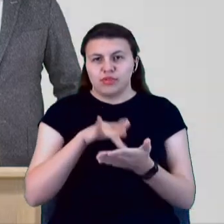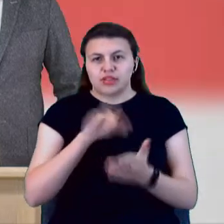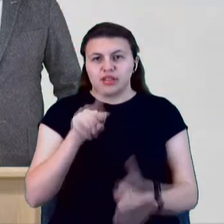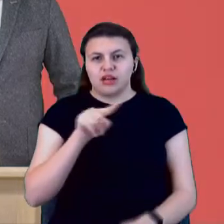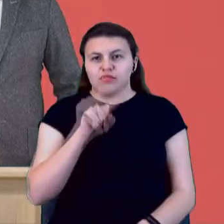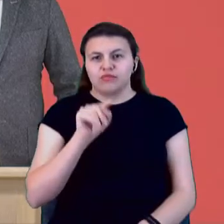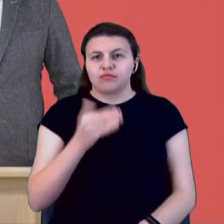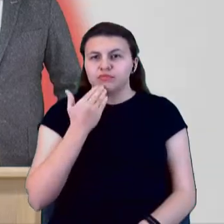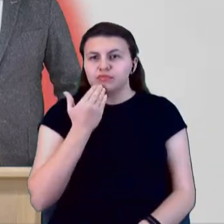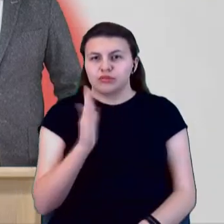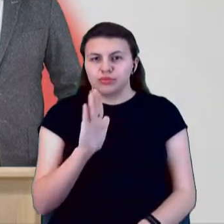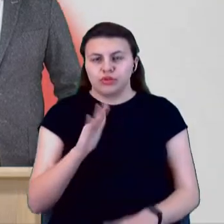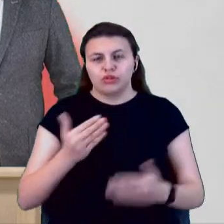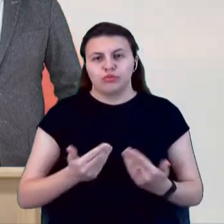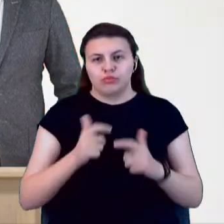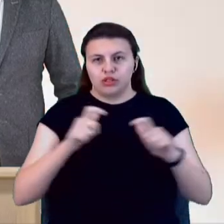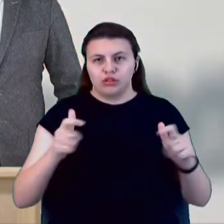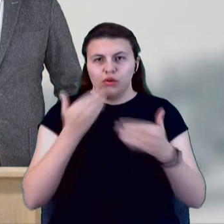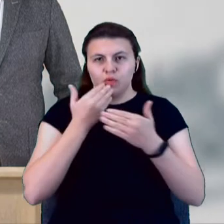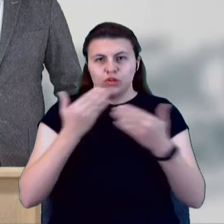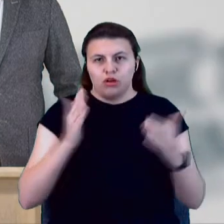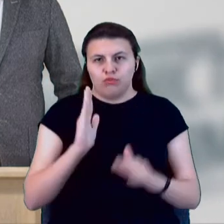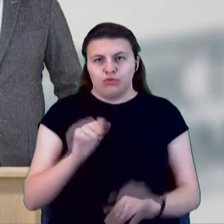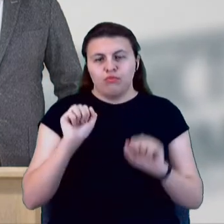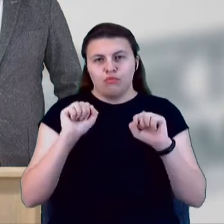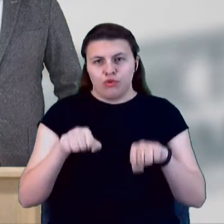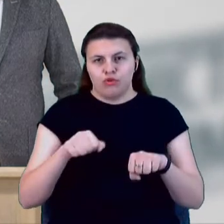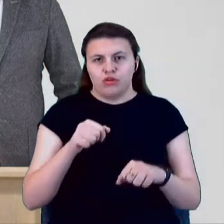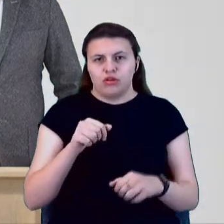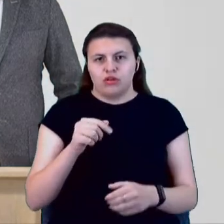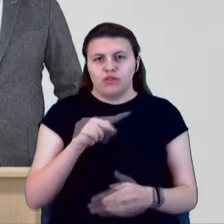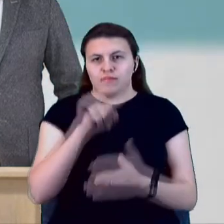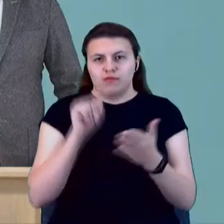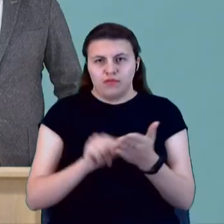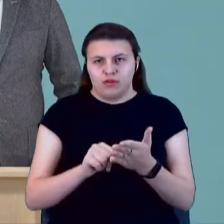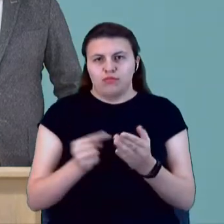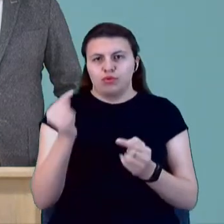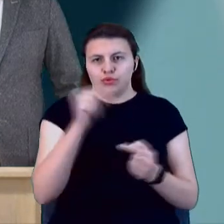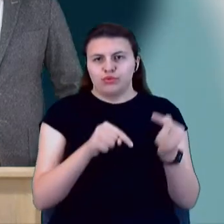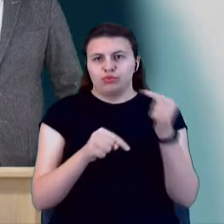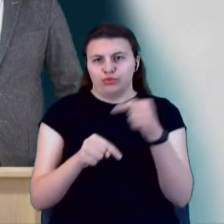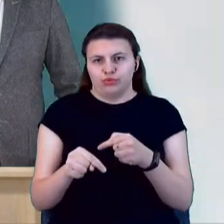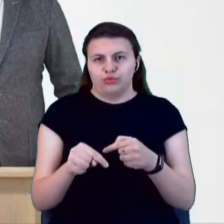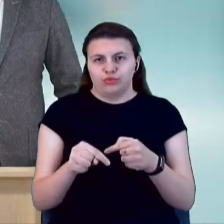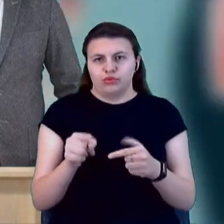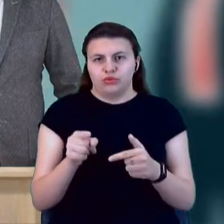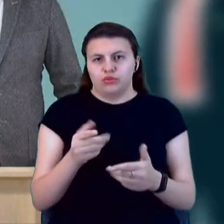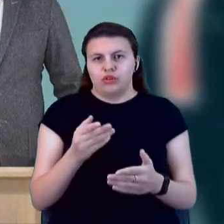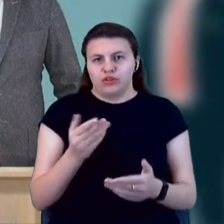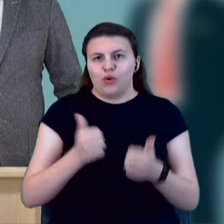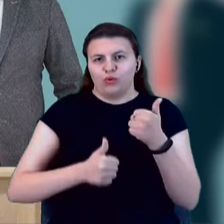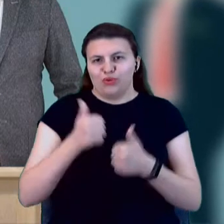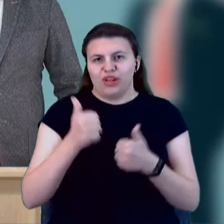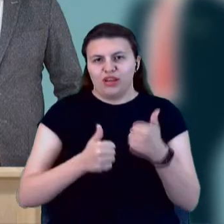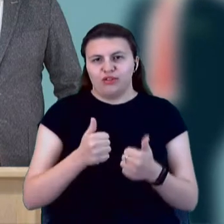від мешканців, і наостанок ви матимете змогу поставити питання своєму опоненту чи конкуренту, з'ясуємо